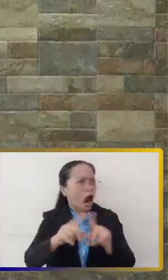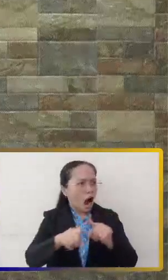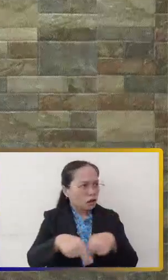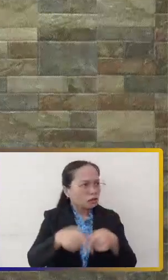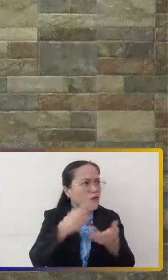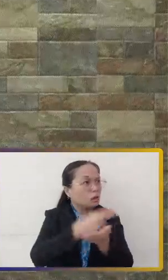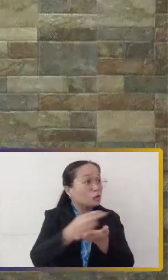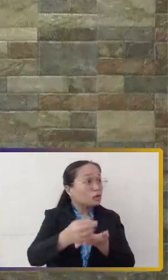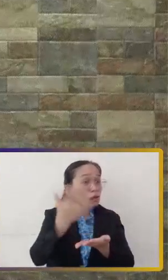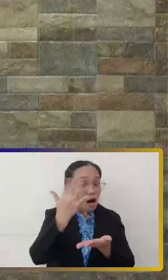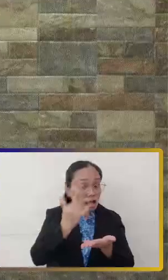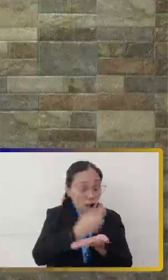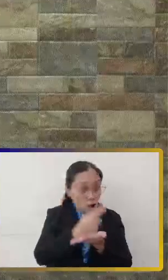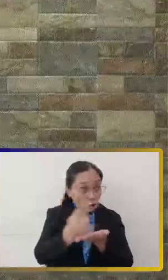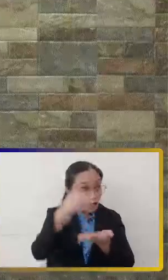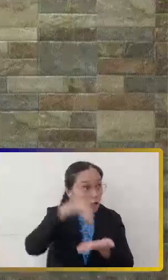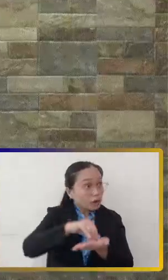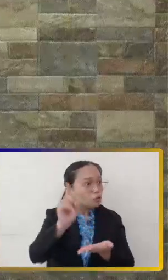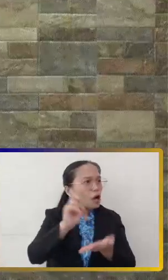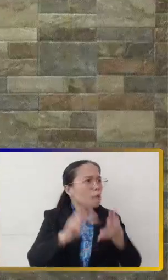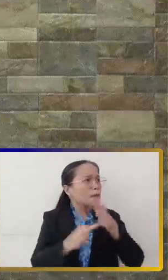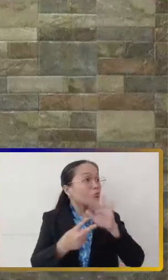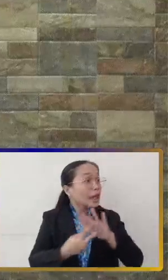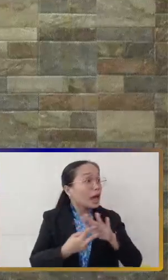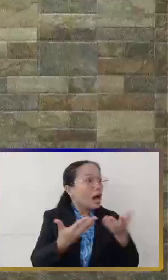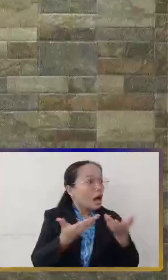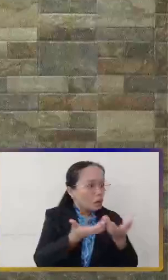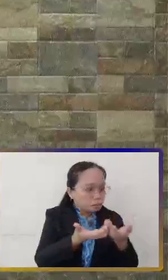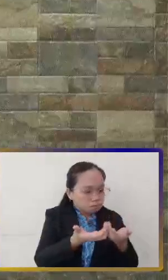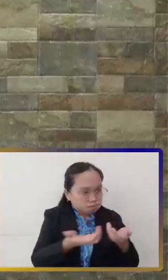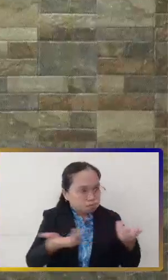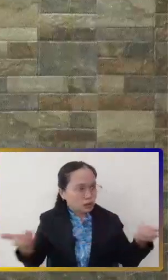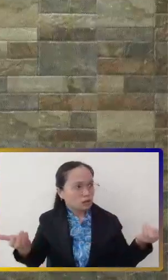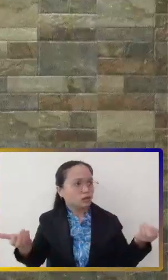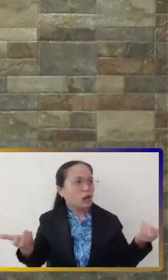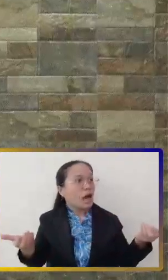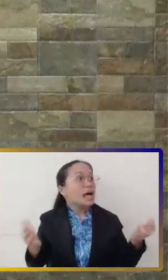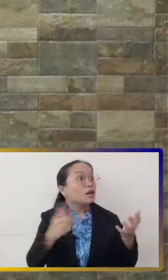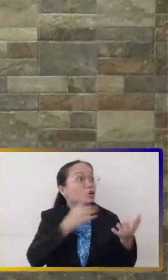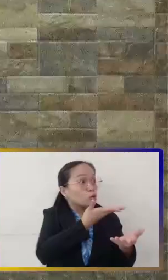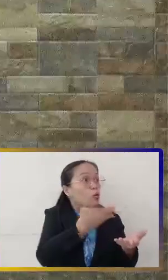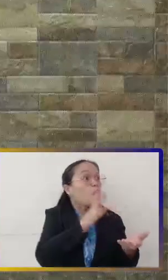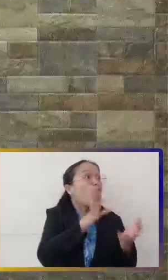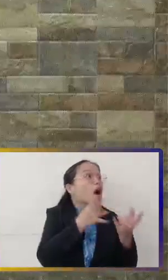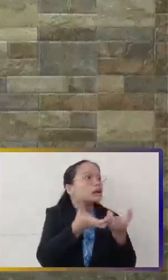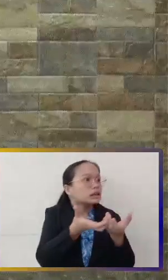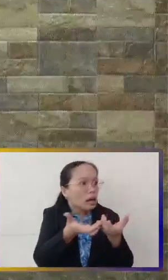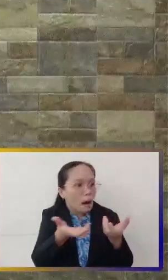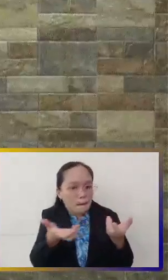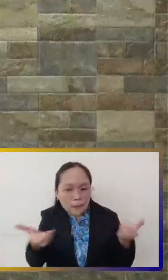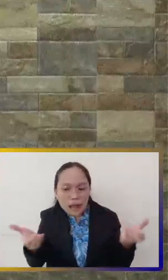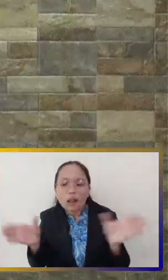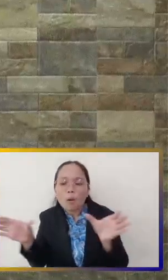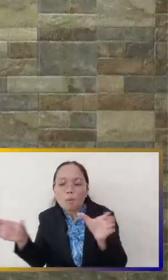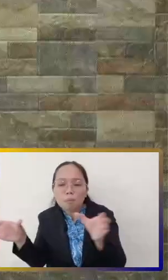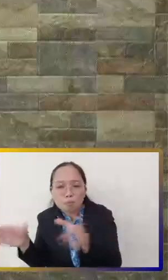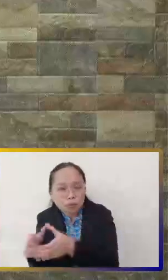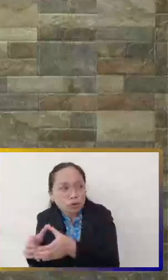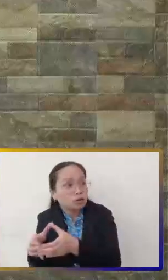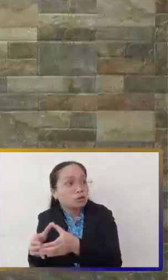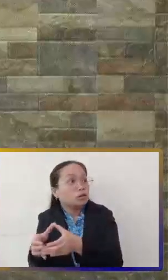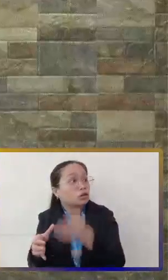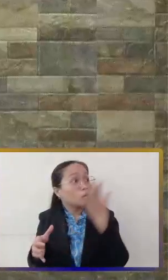He separated himself. Do you understand? Na siniparate niya ang kanyang sarili para sa